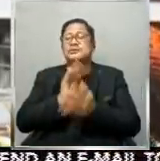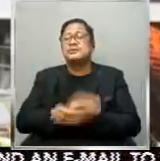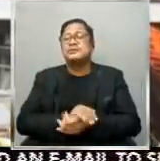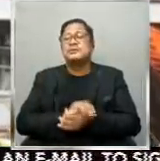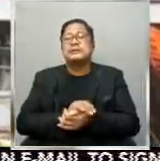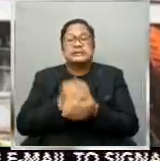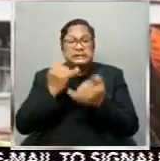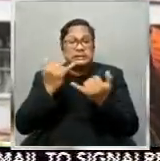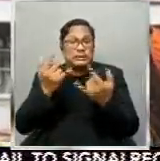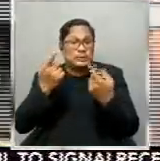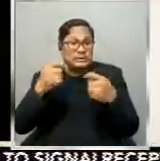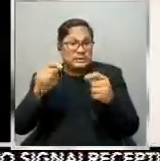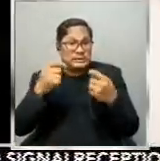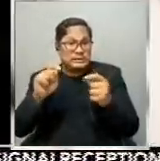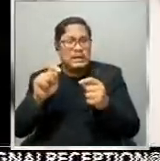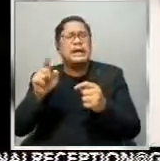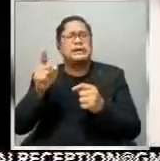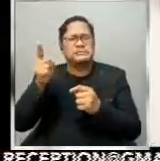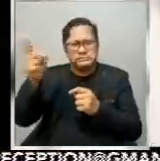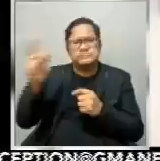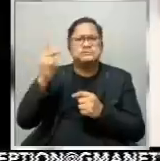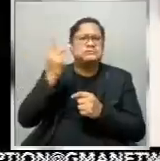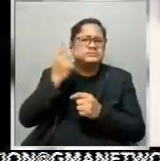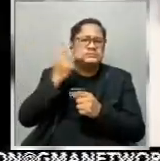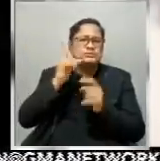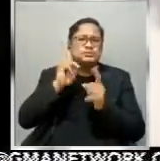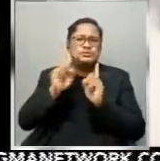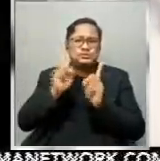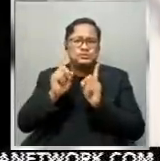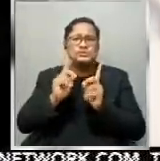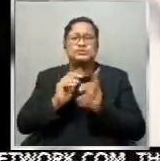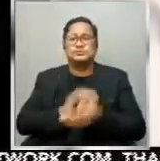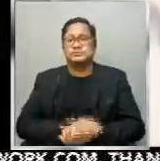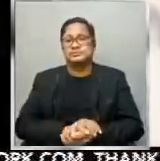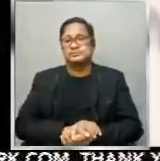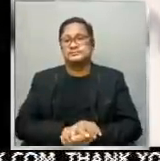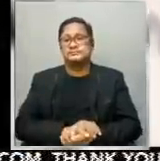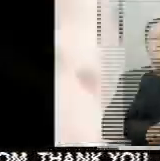kunin ang pahayag ni Kylie. Nelson Canlas, updated sa Showbiz Happenings.